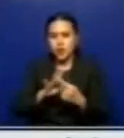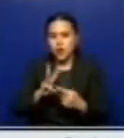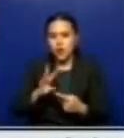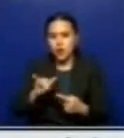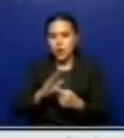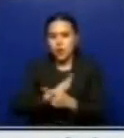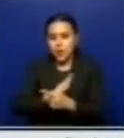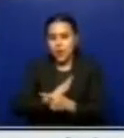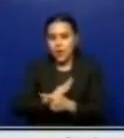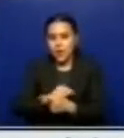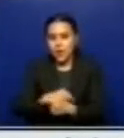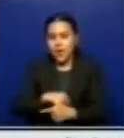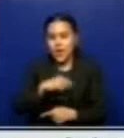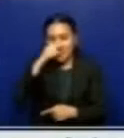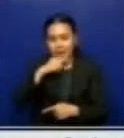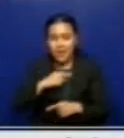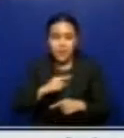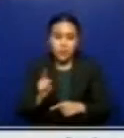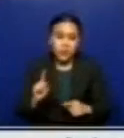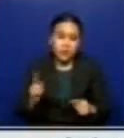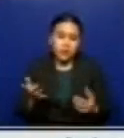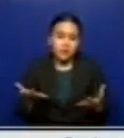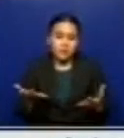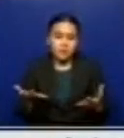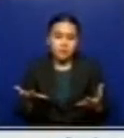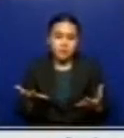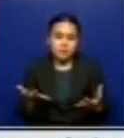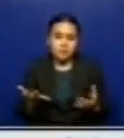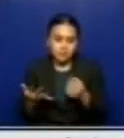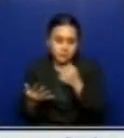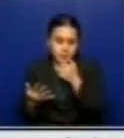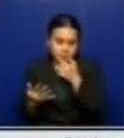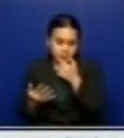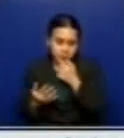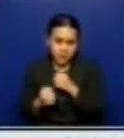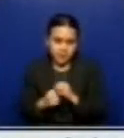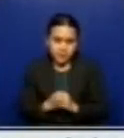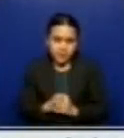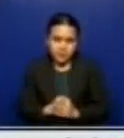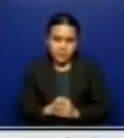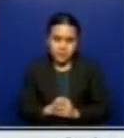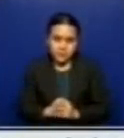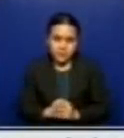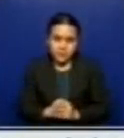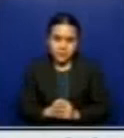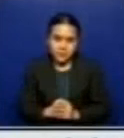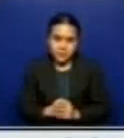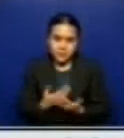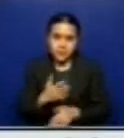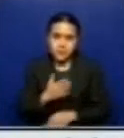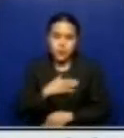ไม่มีฝุ่นเลย50ก็ไม่มีไม่กล้ามากล่าวกับท่านประธานครับเพราะฉะนั้นตรงนี้ผมคิดว่